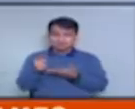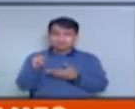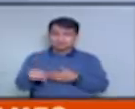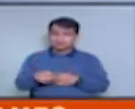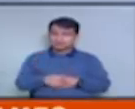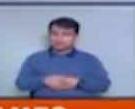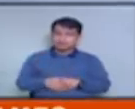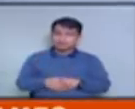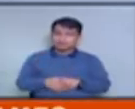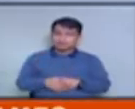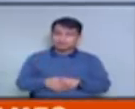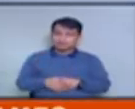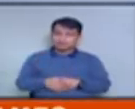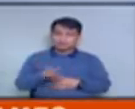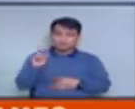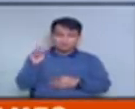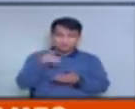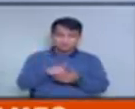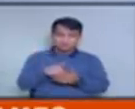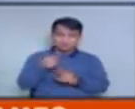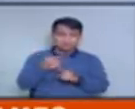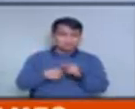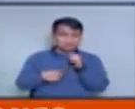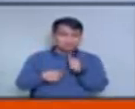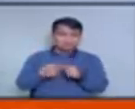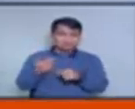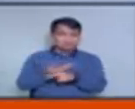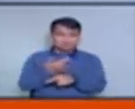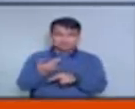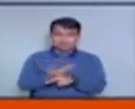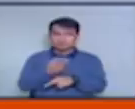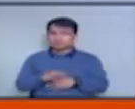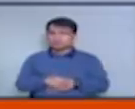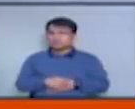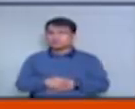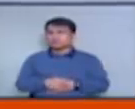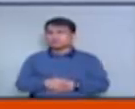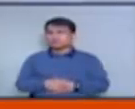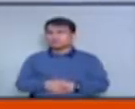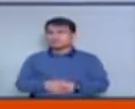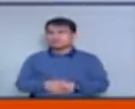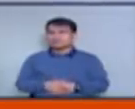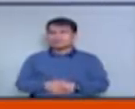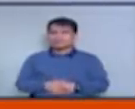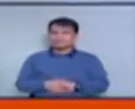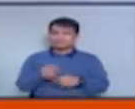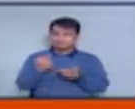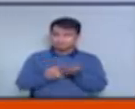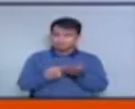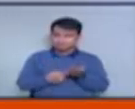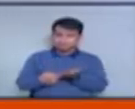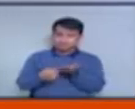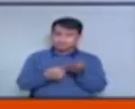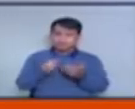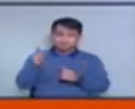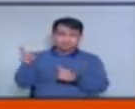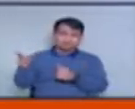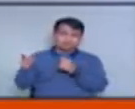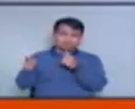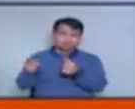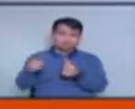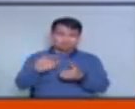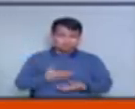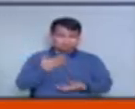po. Okay na po yun. 20,000 sa isang buwan. Pero hindi naman regular yun. Pero hindi regular yun, sir. Sige po. Pag-usapan natin, sir, unahin muna natin